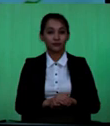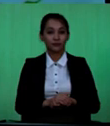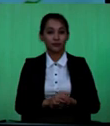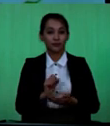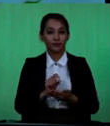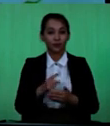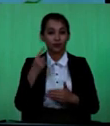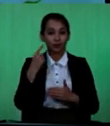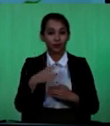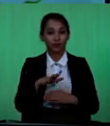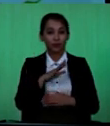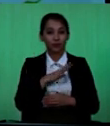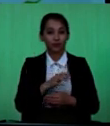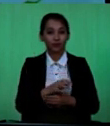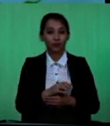Misol tushunarli bo'ldimi?